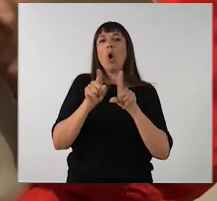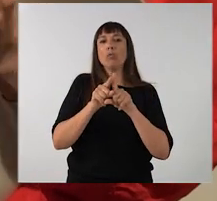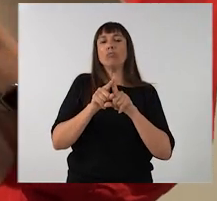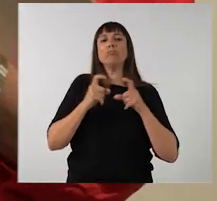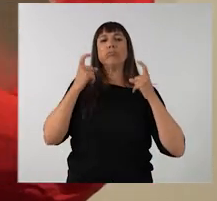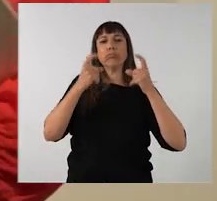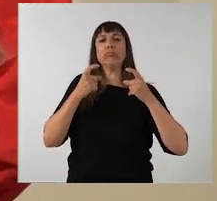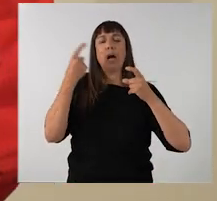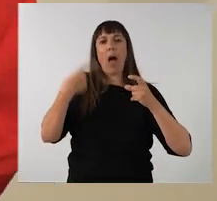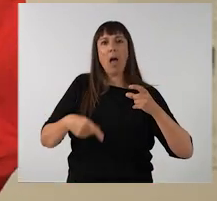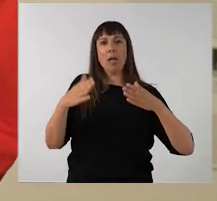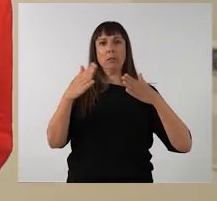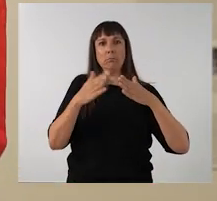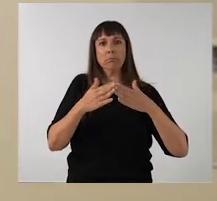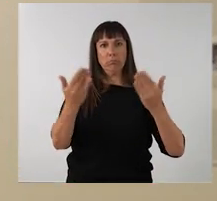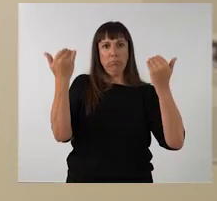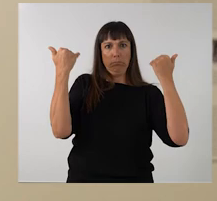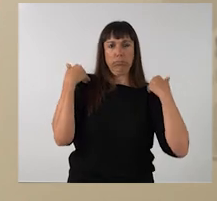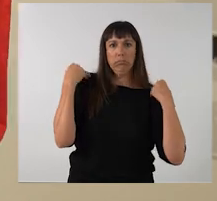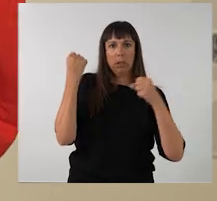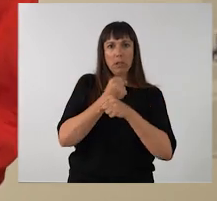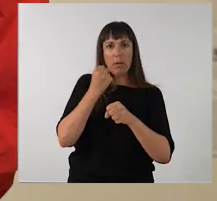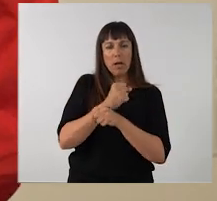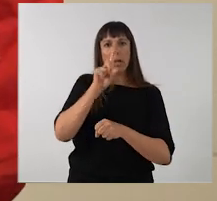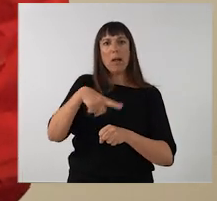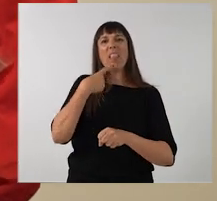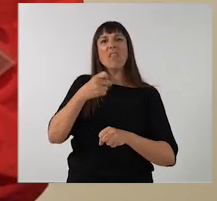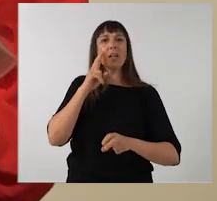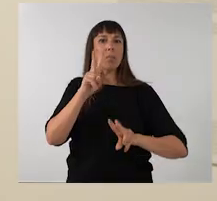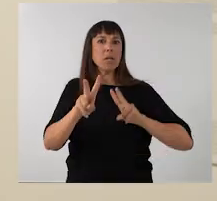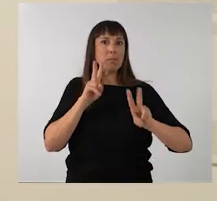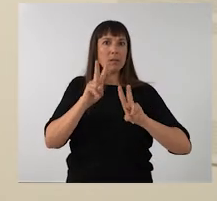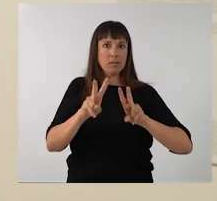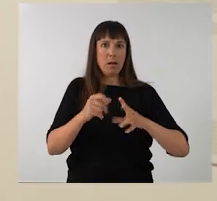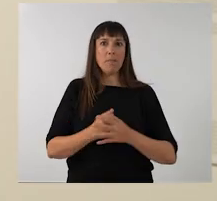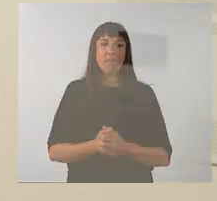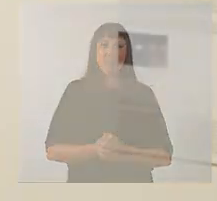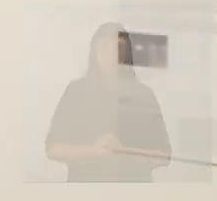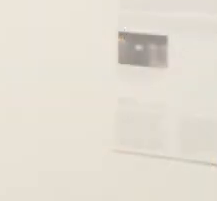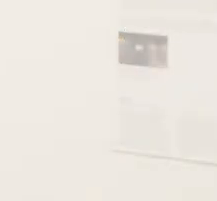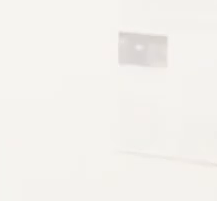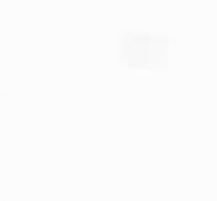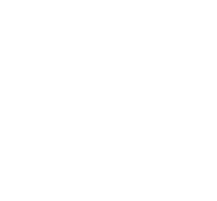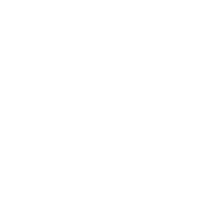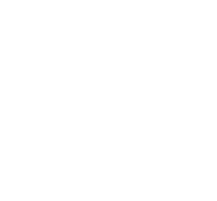doncs, friccions, no? entre tot el treball, la càrrega domèstica i la dificultat de visibilitzar-la.